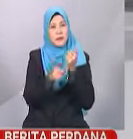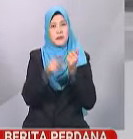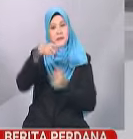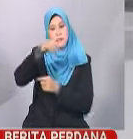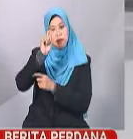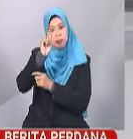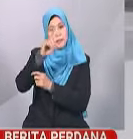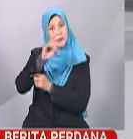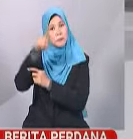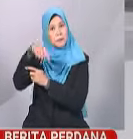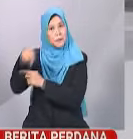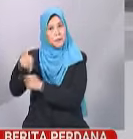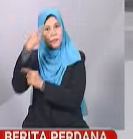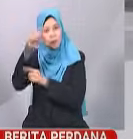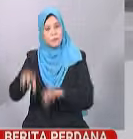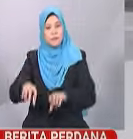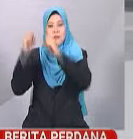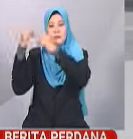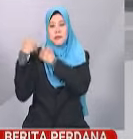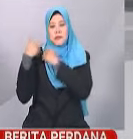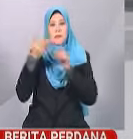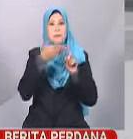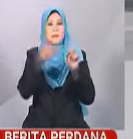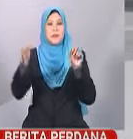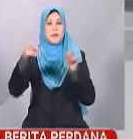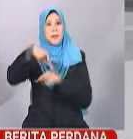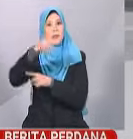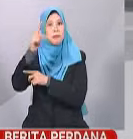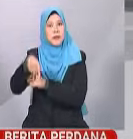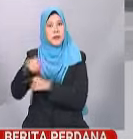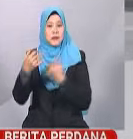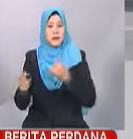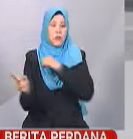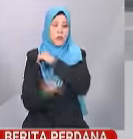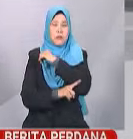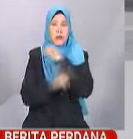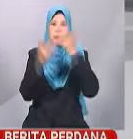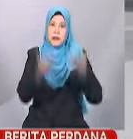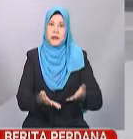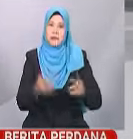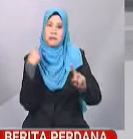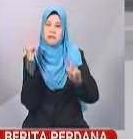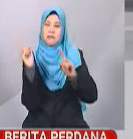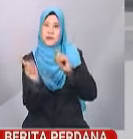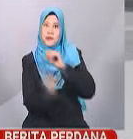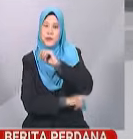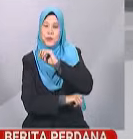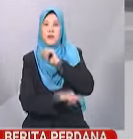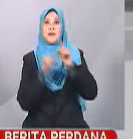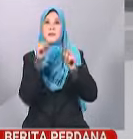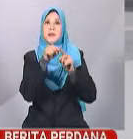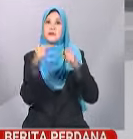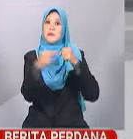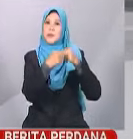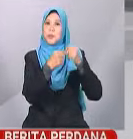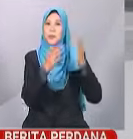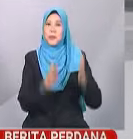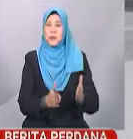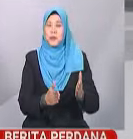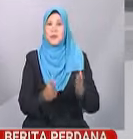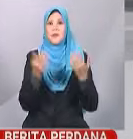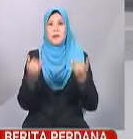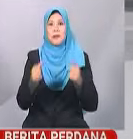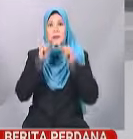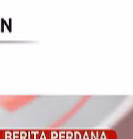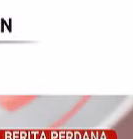DPP dalam mengendalikan kes berkaitan pelanggaran PKP sehingga menyebabkan hukuman berat dijatuhkan ke atas tertuduh. Dalam satu kenyataan hari